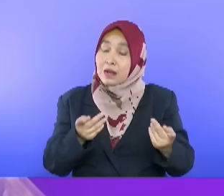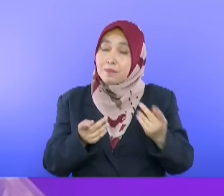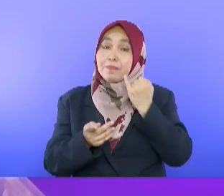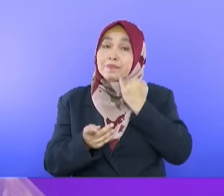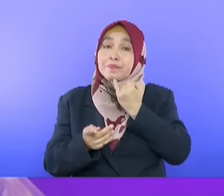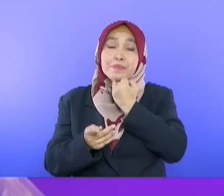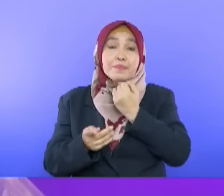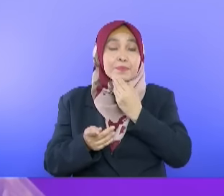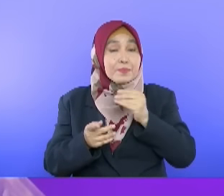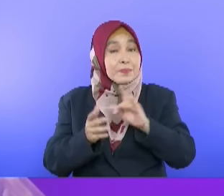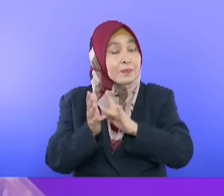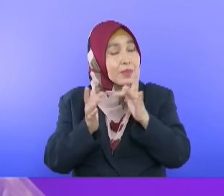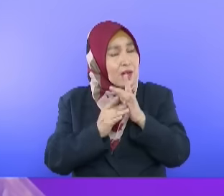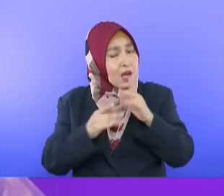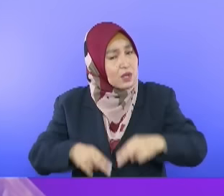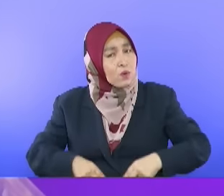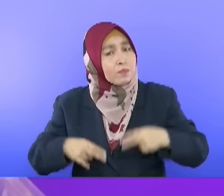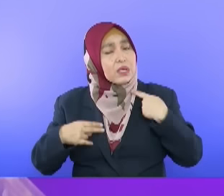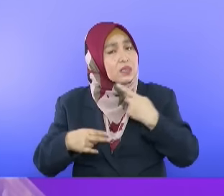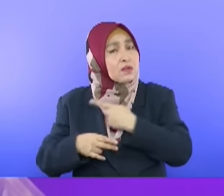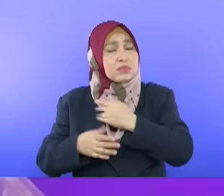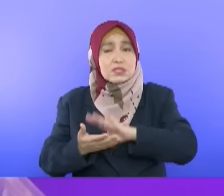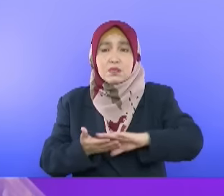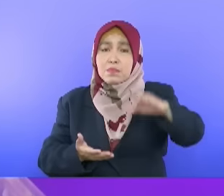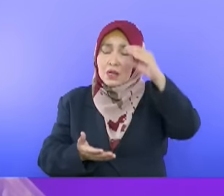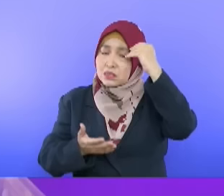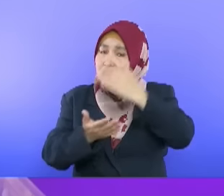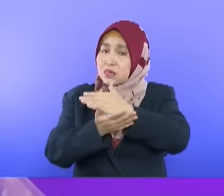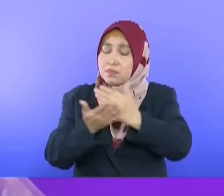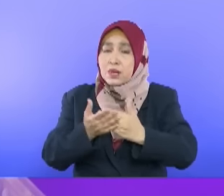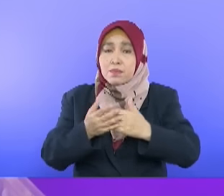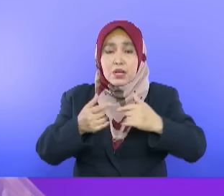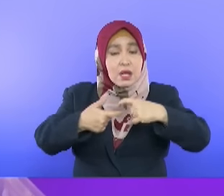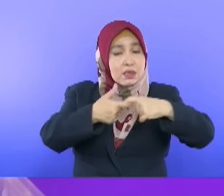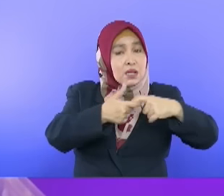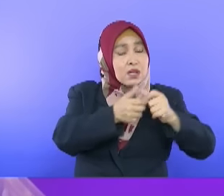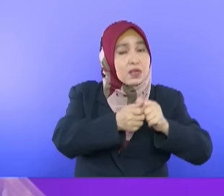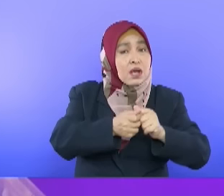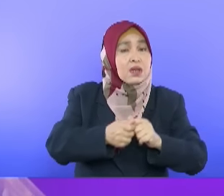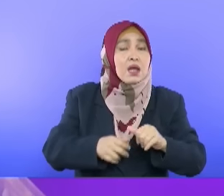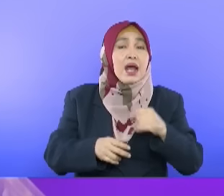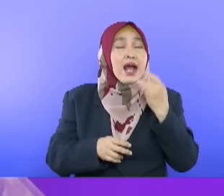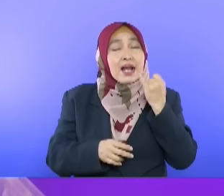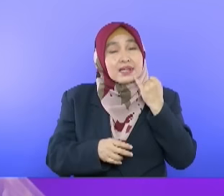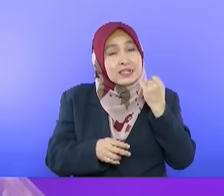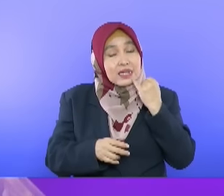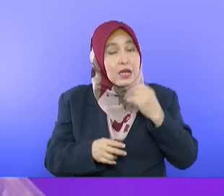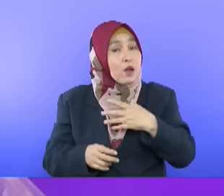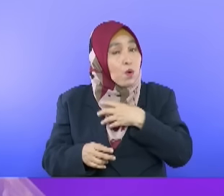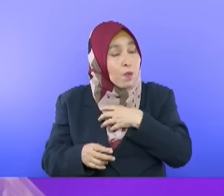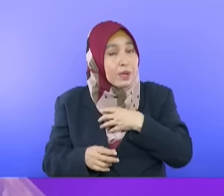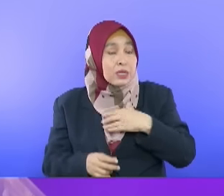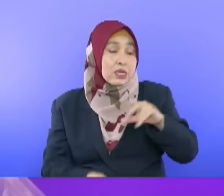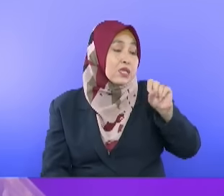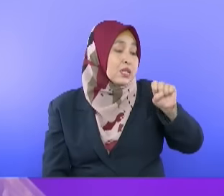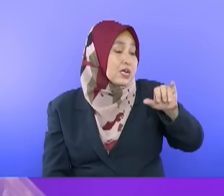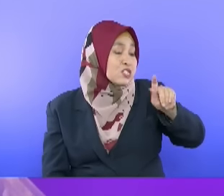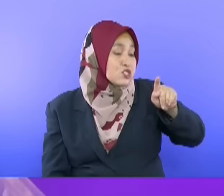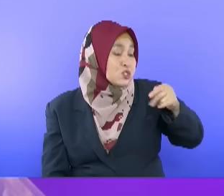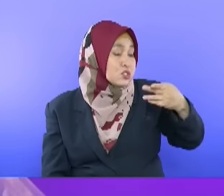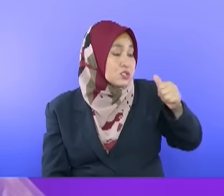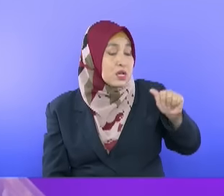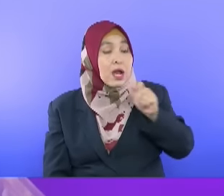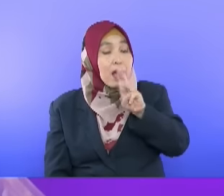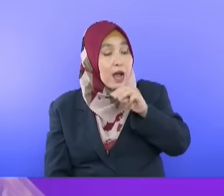itu dalam hidup kita juga kita perlu belajar sesuatu berkaitan dengan Hasan ini inilah yang di komentar oleh Syekh Muhammad Al Ghazali ya eee